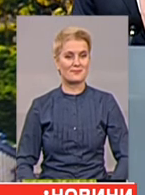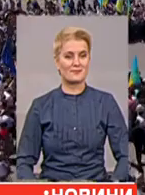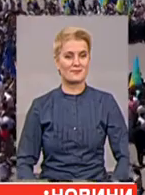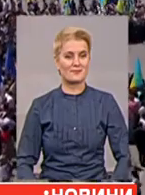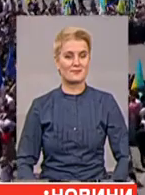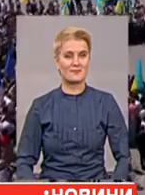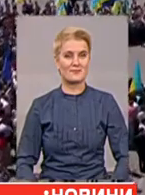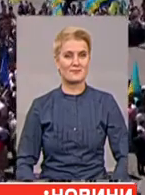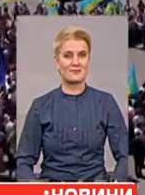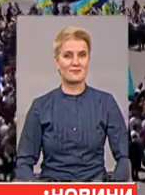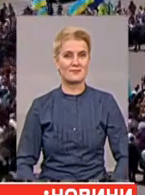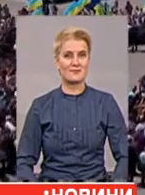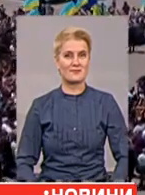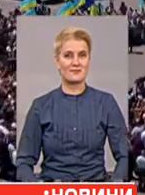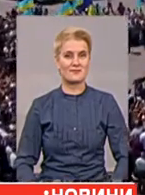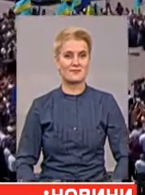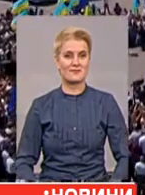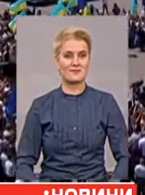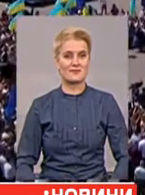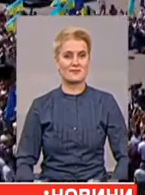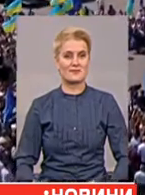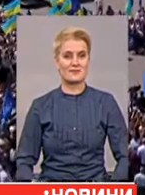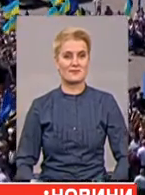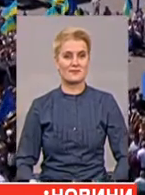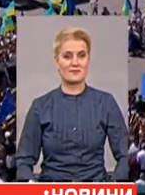гердінов'я протитерористичної операції АТО.